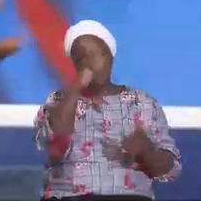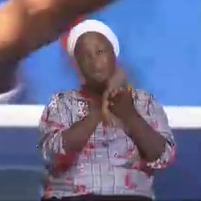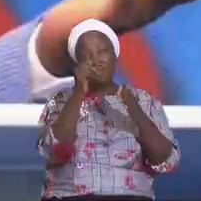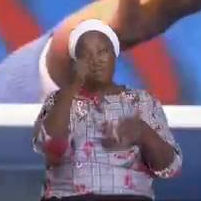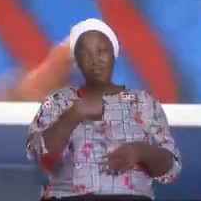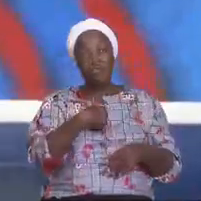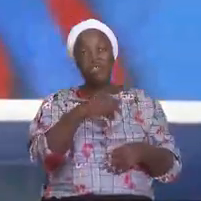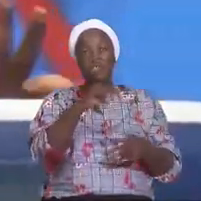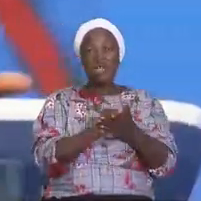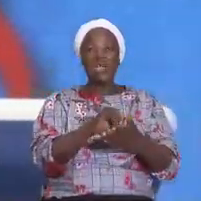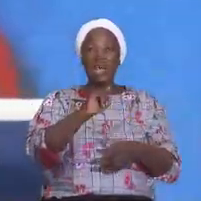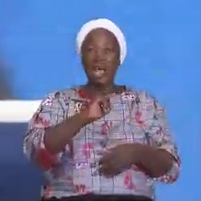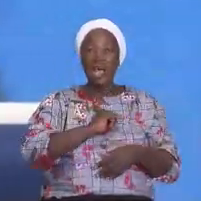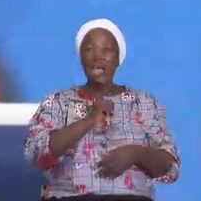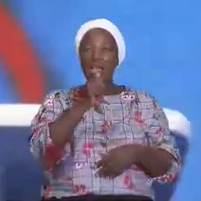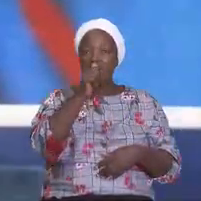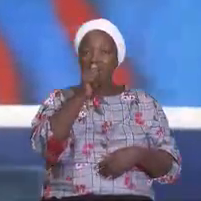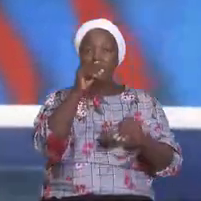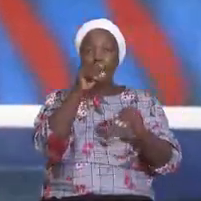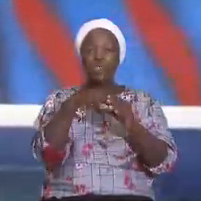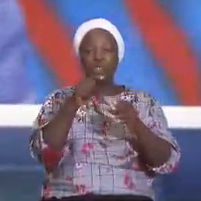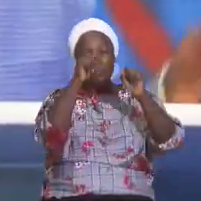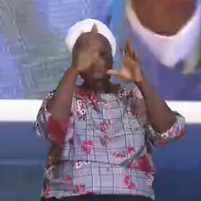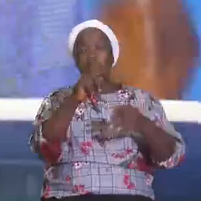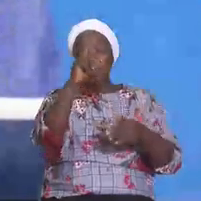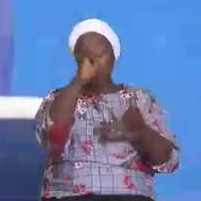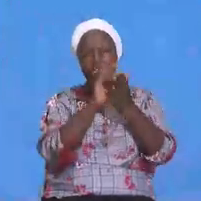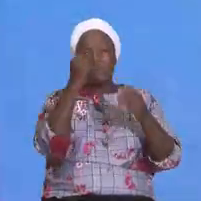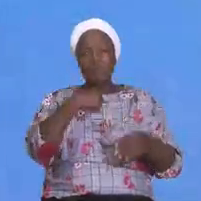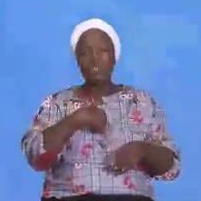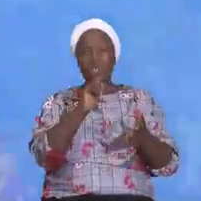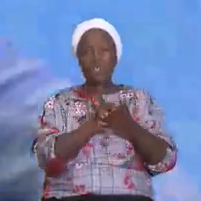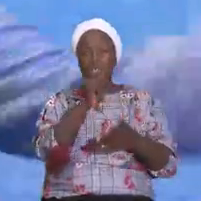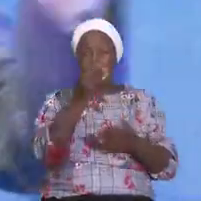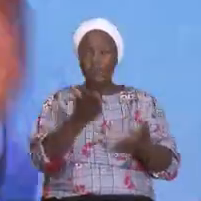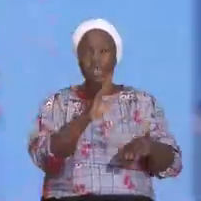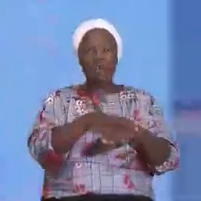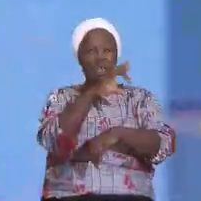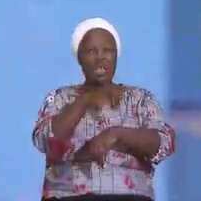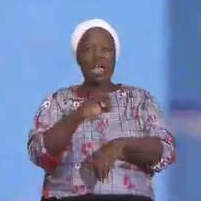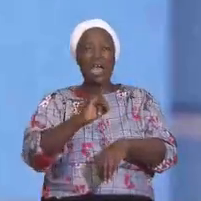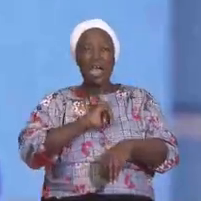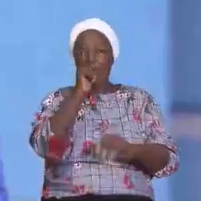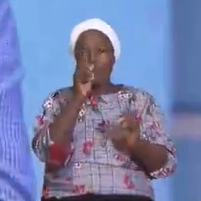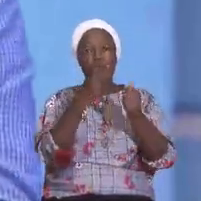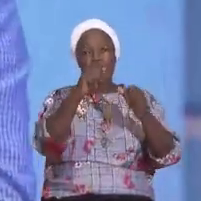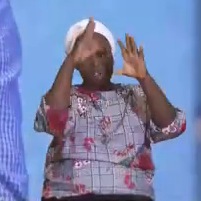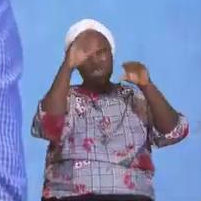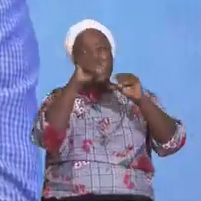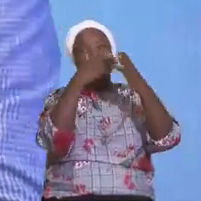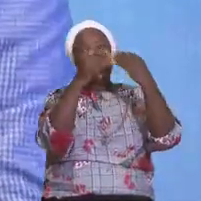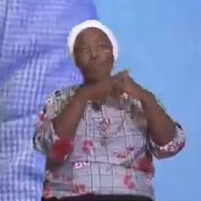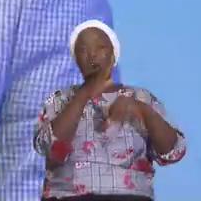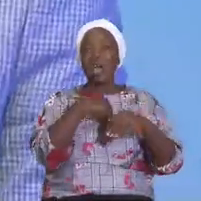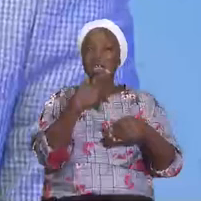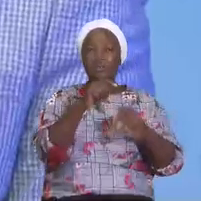Verset 11 dit, croyez-moi, je suis dans le Père. Croyez-moi, Je suis ici sur